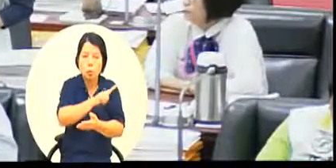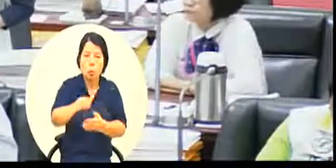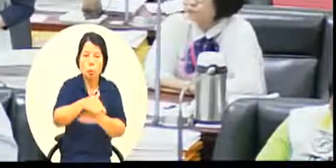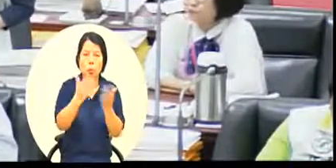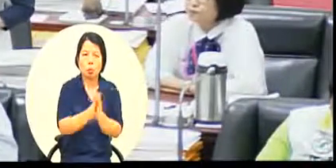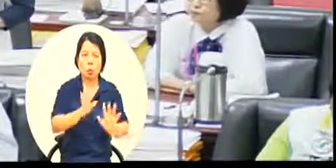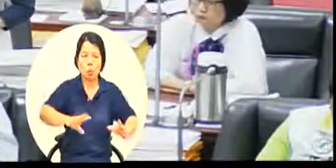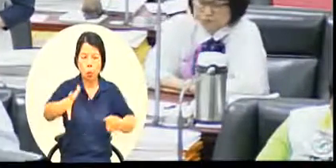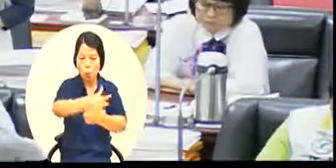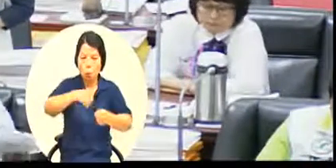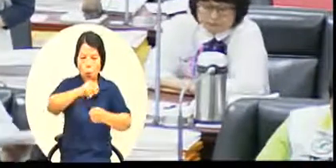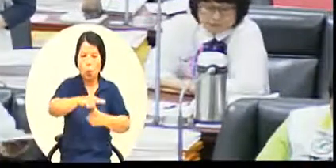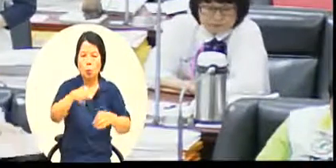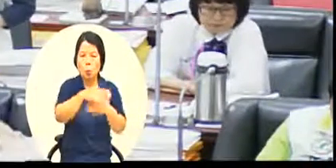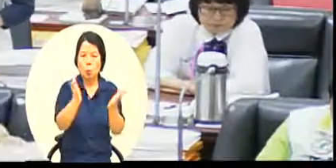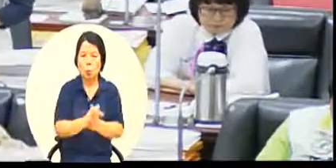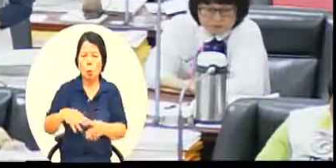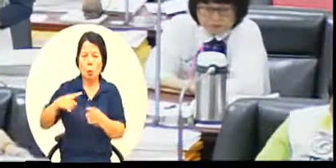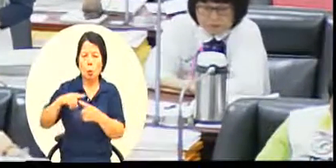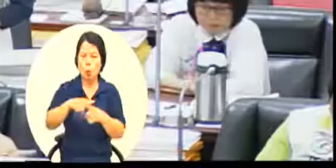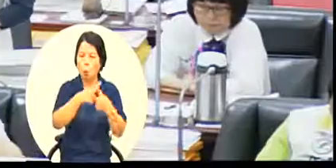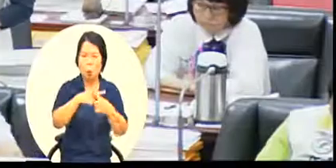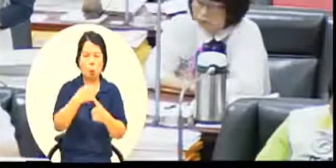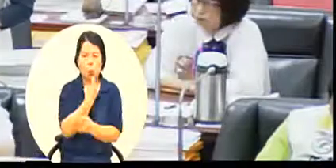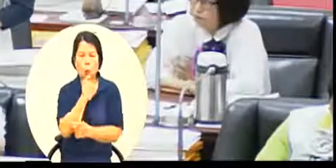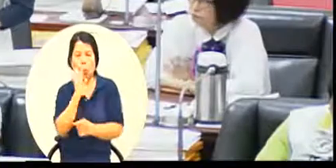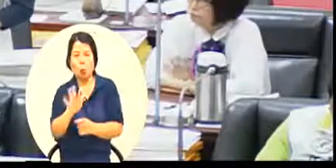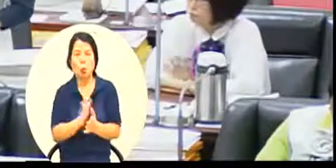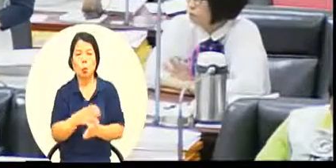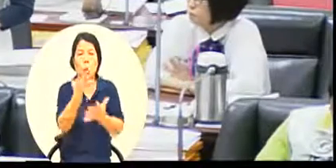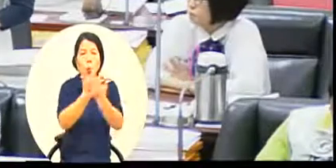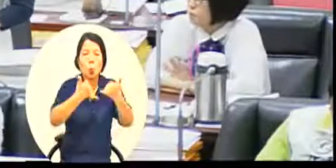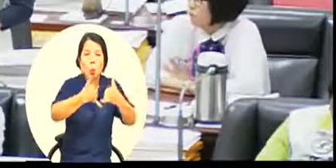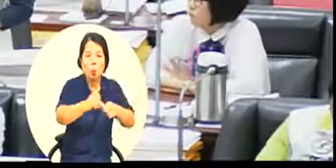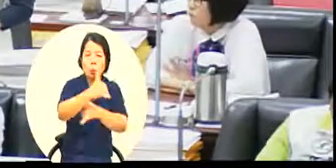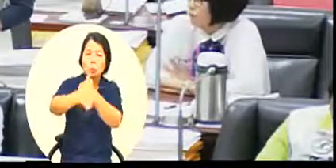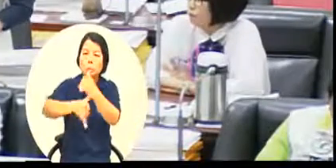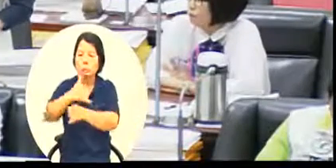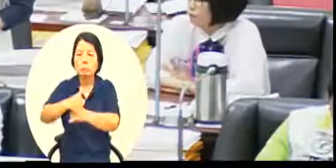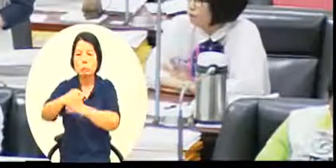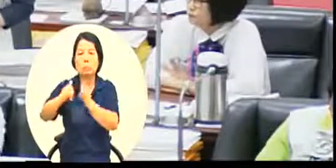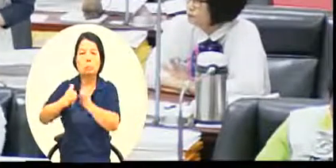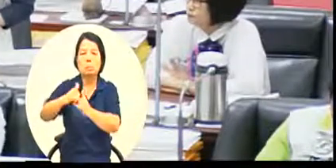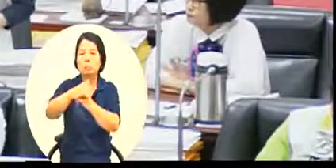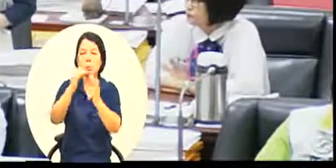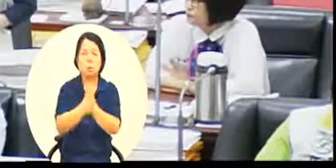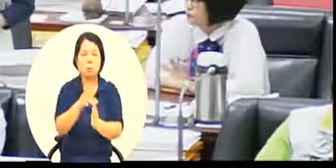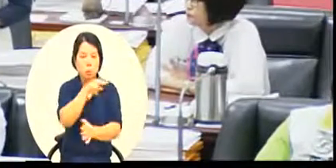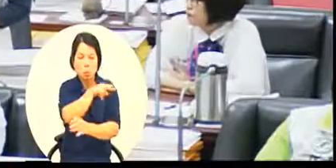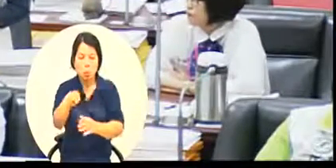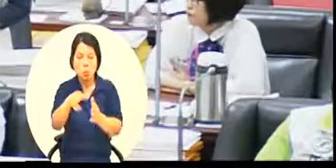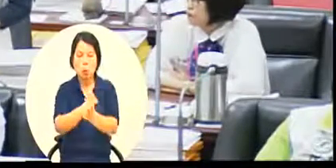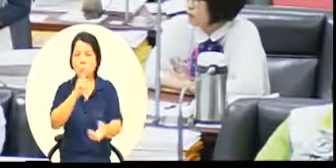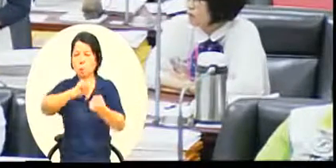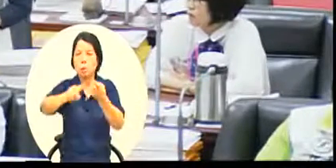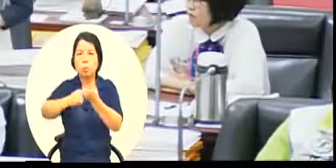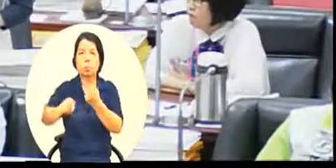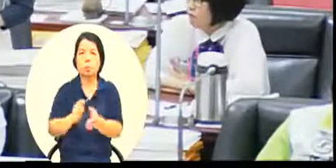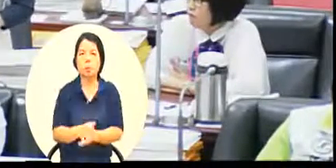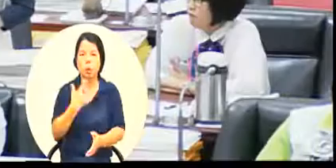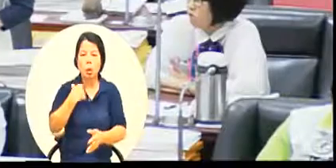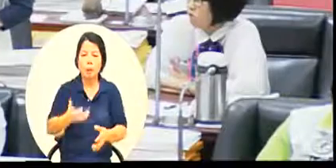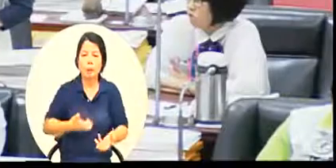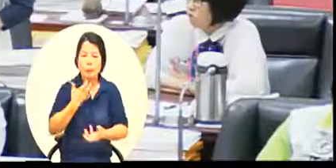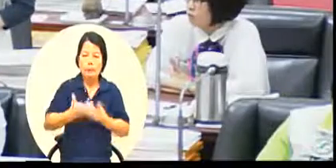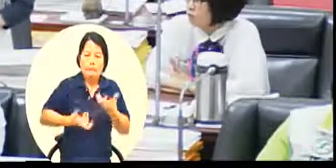引起了相当大的疑虑。那我们不止在网络上或一般的生活面上，我们看到许多的不正确的或者情绪性的流